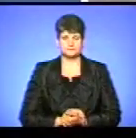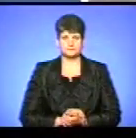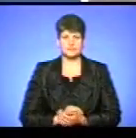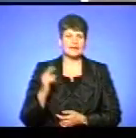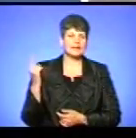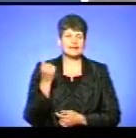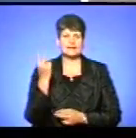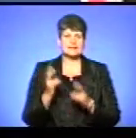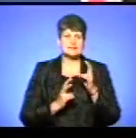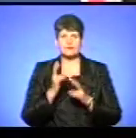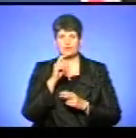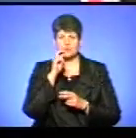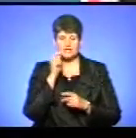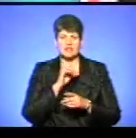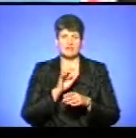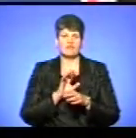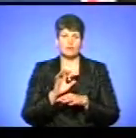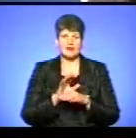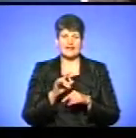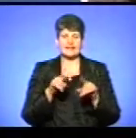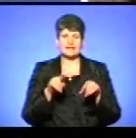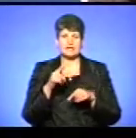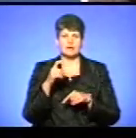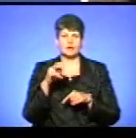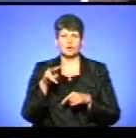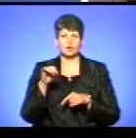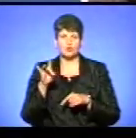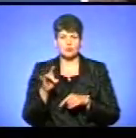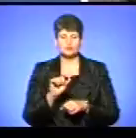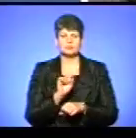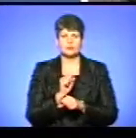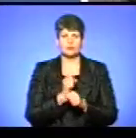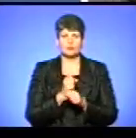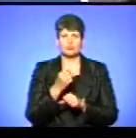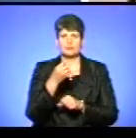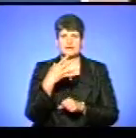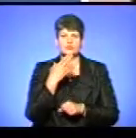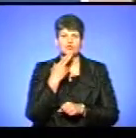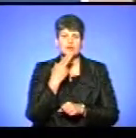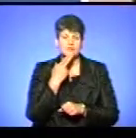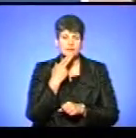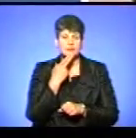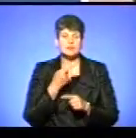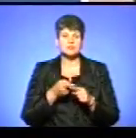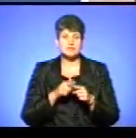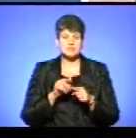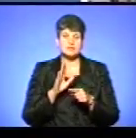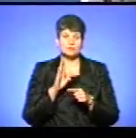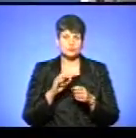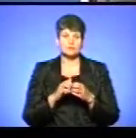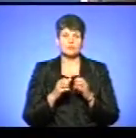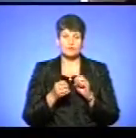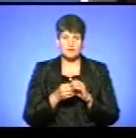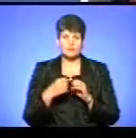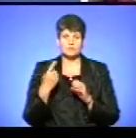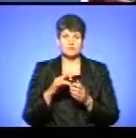Єдиний завод в Україні, який виробляє рідкий хлор для дезінфекції води, припинив роботу 15 червня. Чи загрожує Тернопільщині й обласному